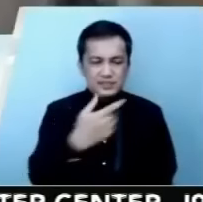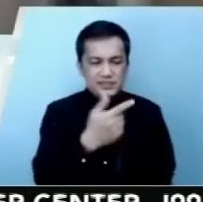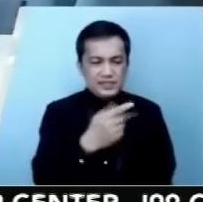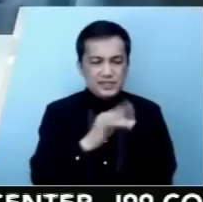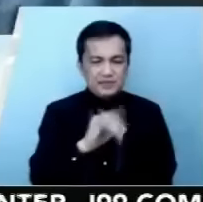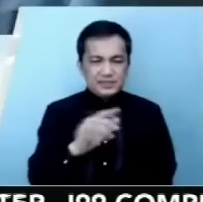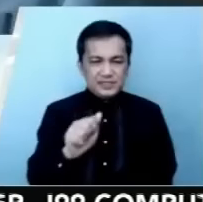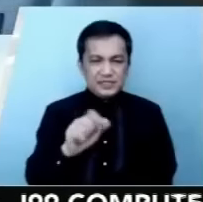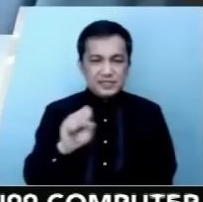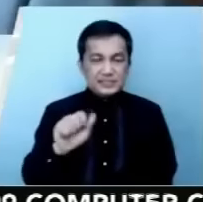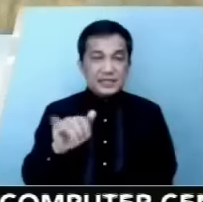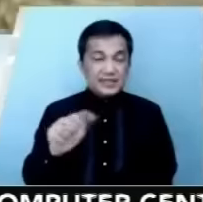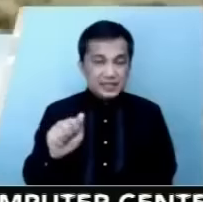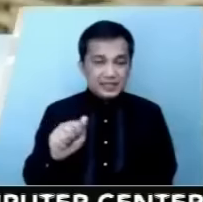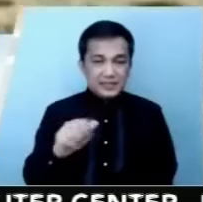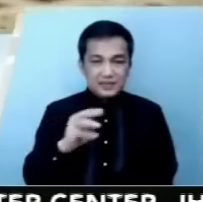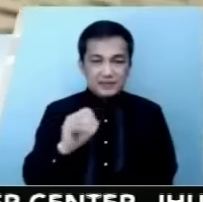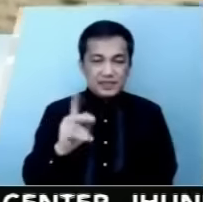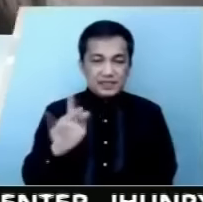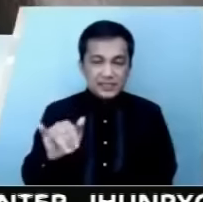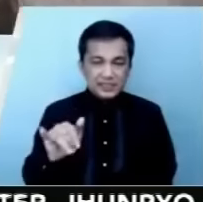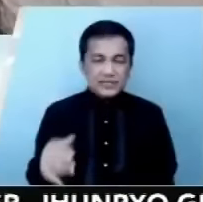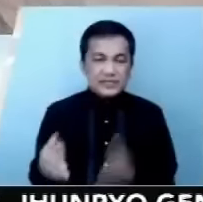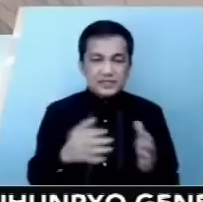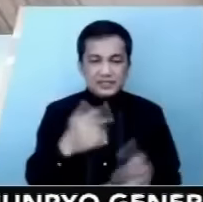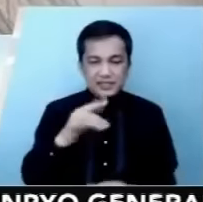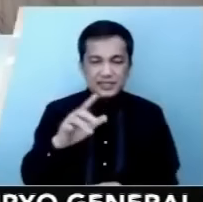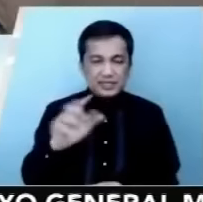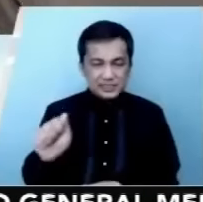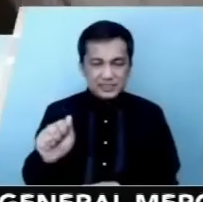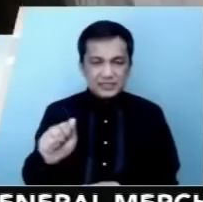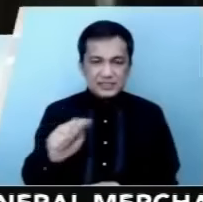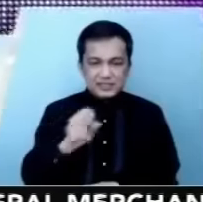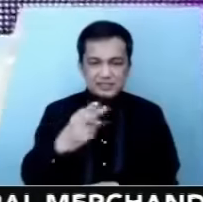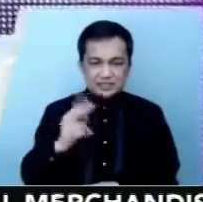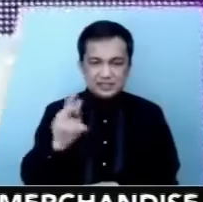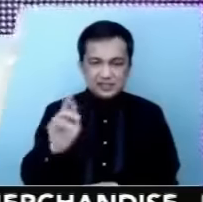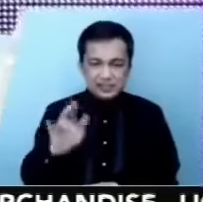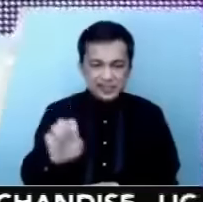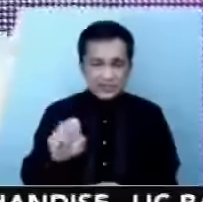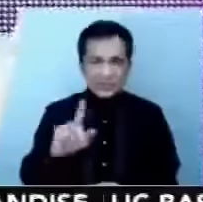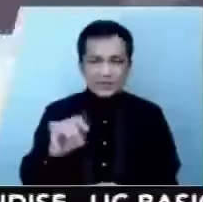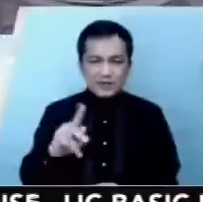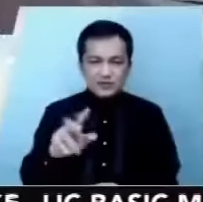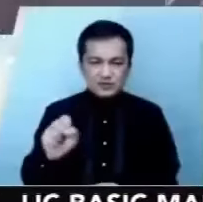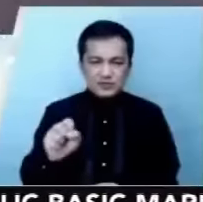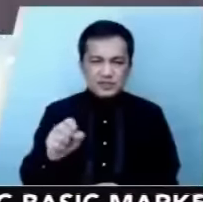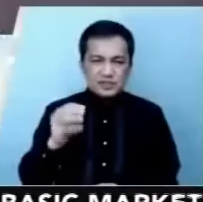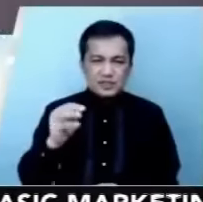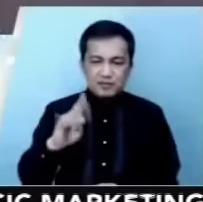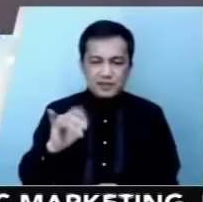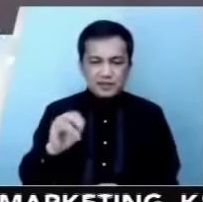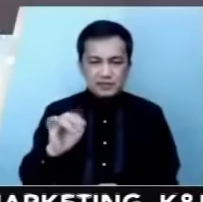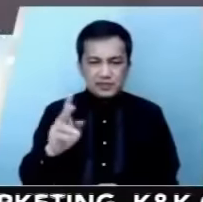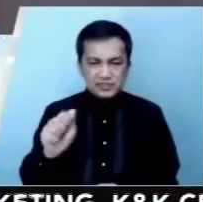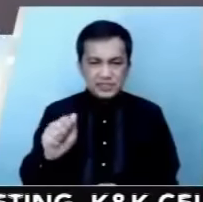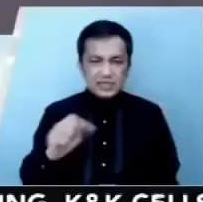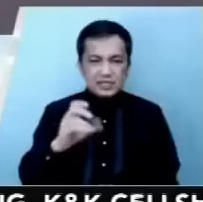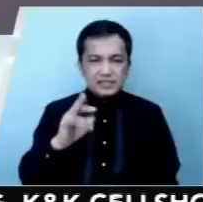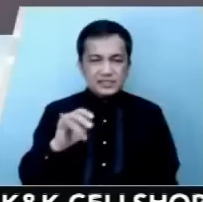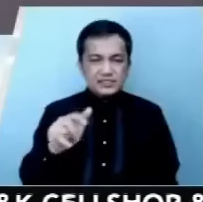Lopez Mikey quintos De Castro chant ng lap Bautista Chan Bautista